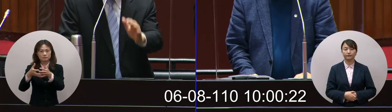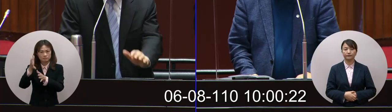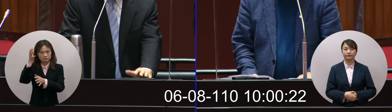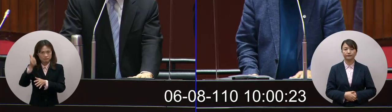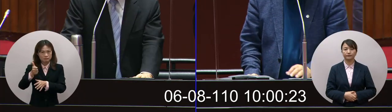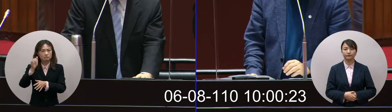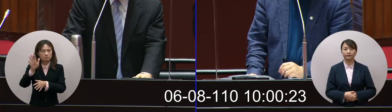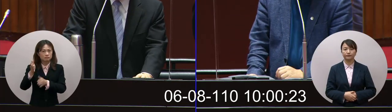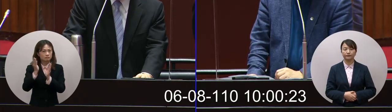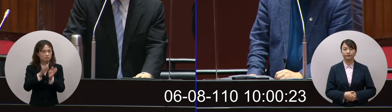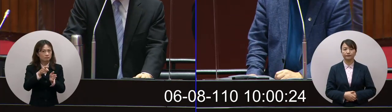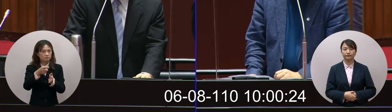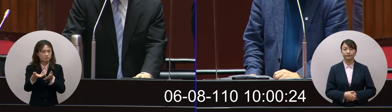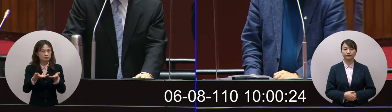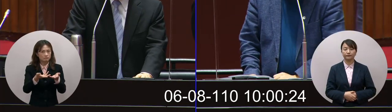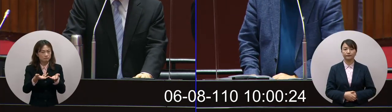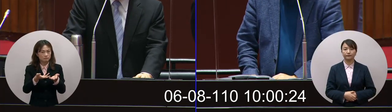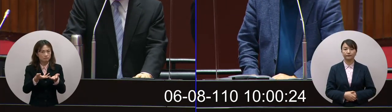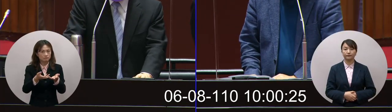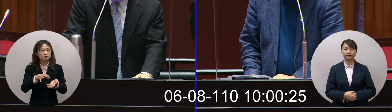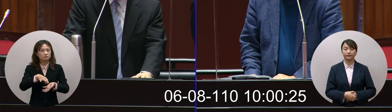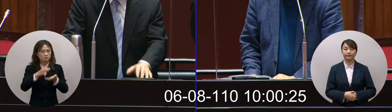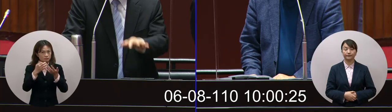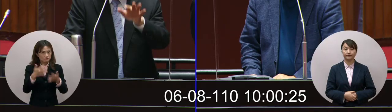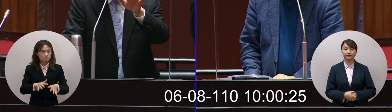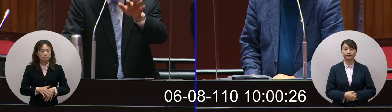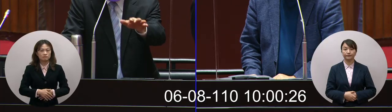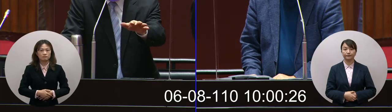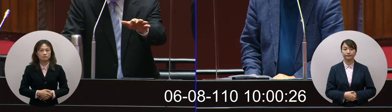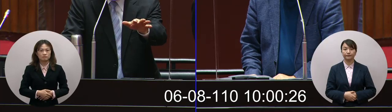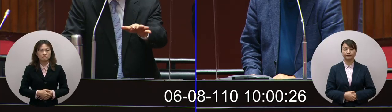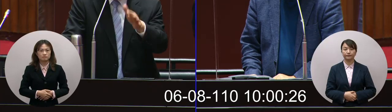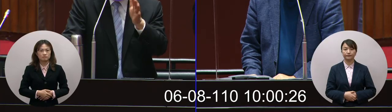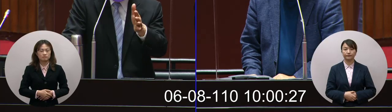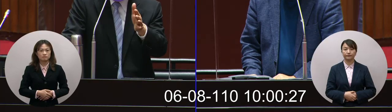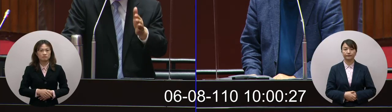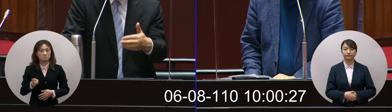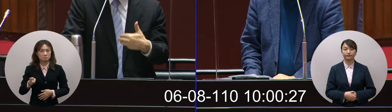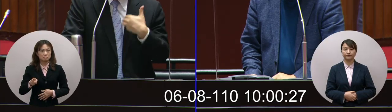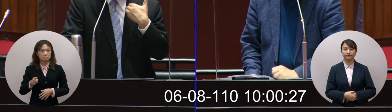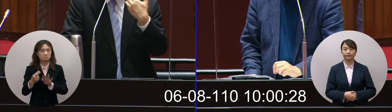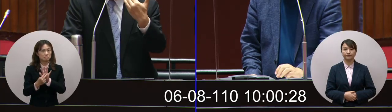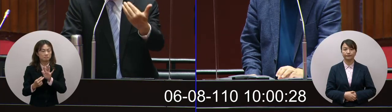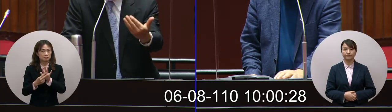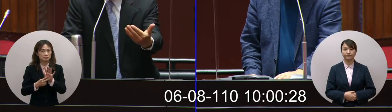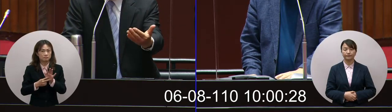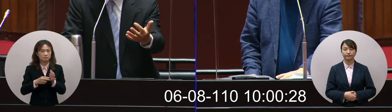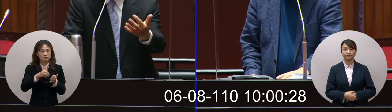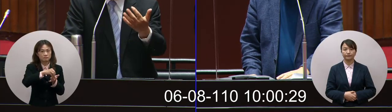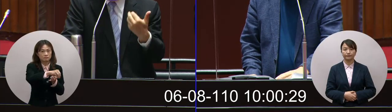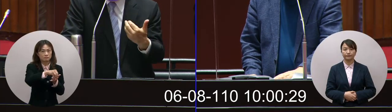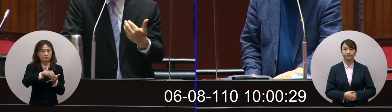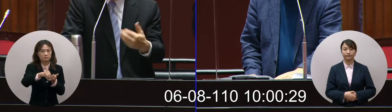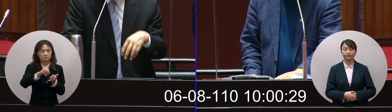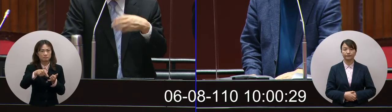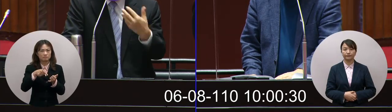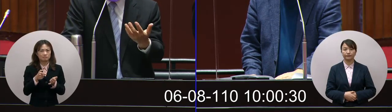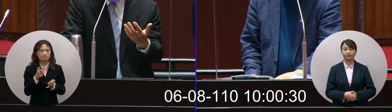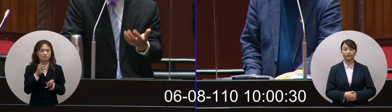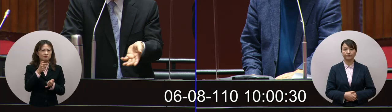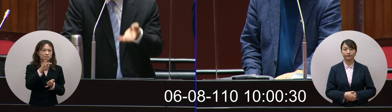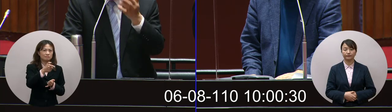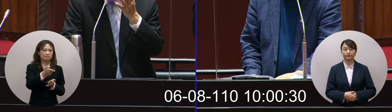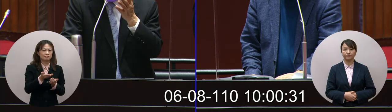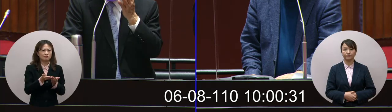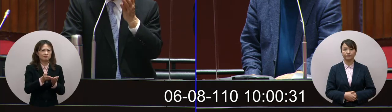经有斟酌到这个点，所以已经有讲离岛，因为到路途较困难，同